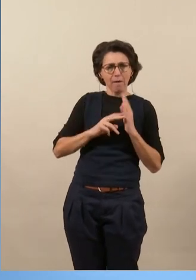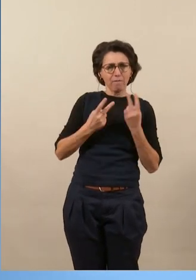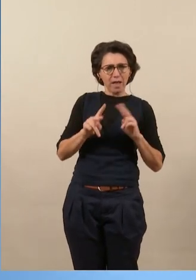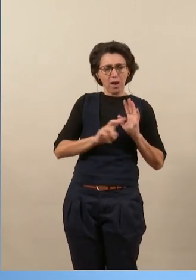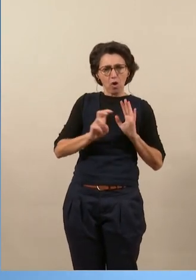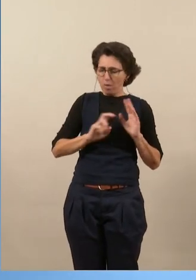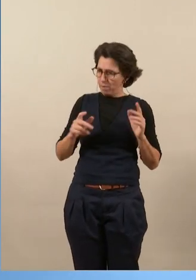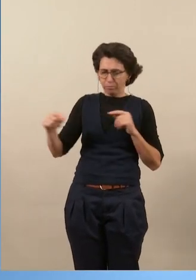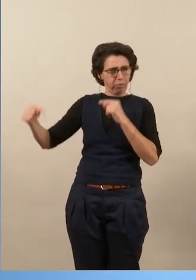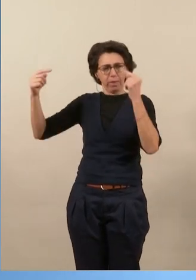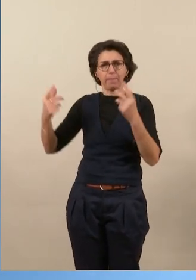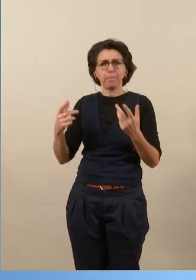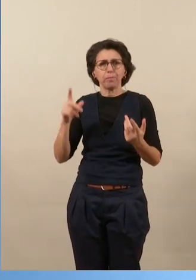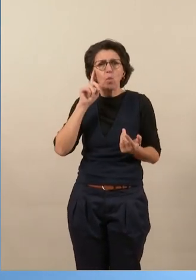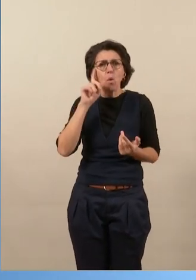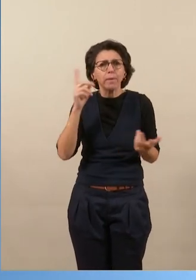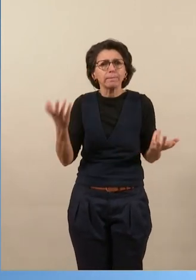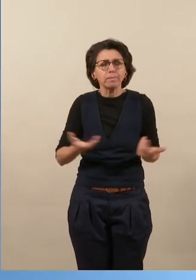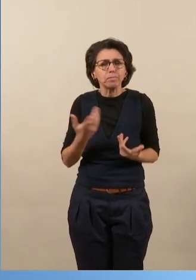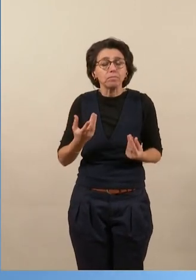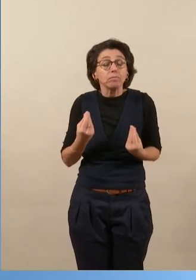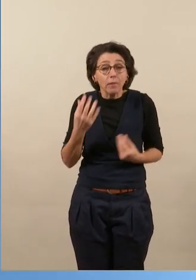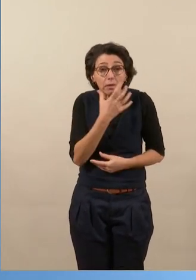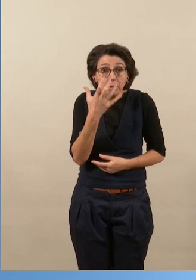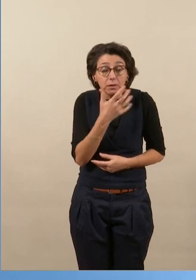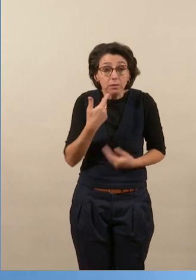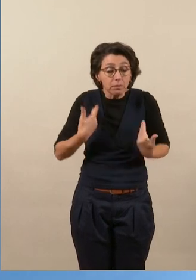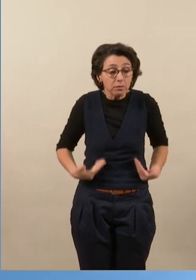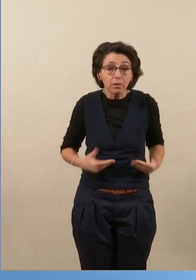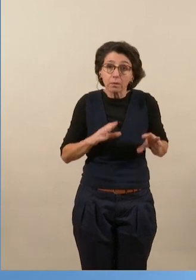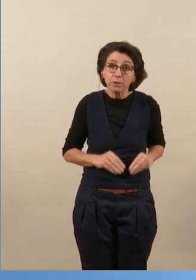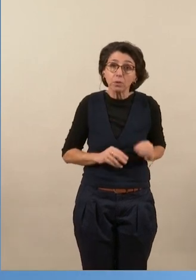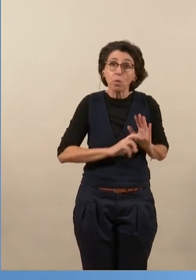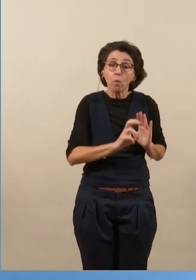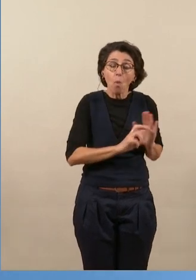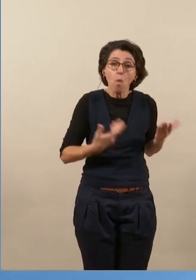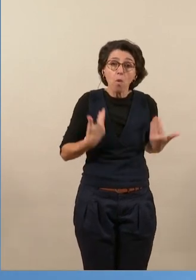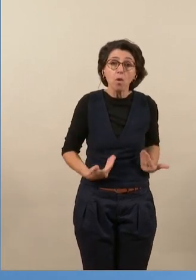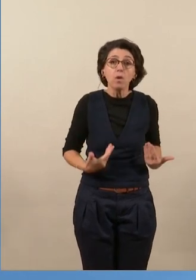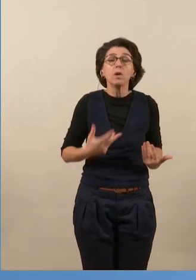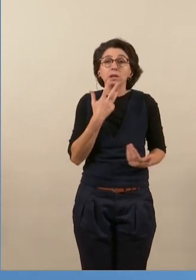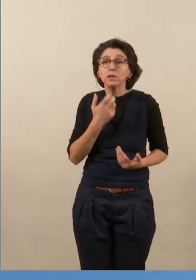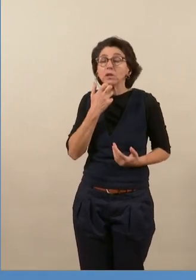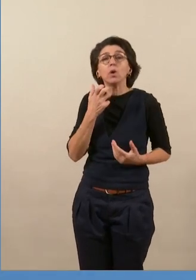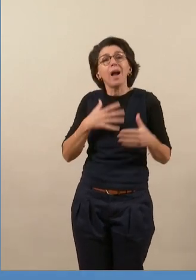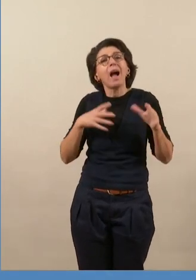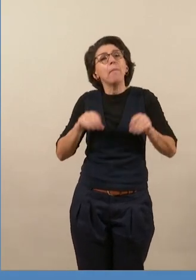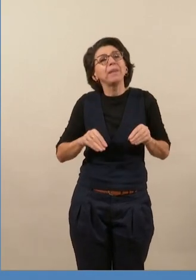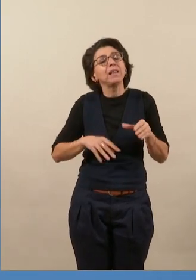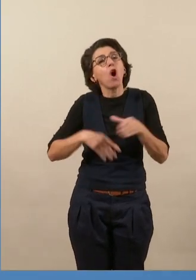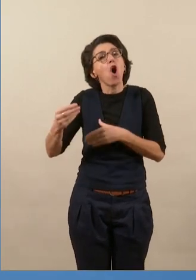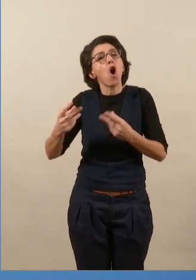métropolitaine en interne c'est dramatique pour le Grenoblois pas dramatique pour le citoyen hors de Grenoble pour